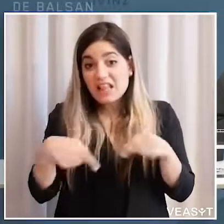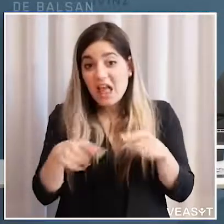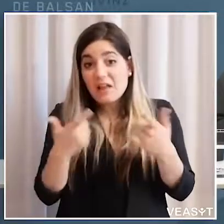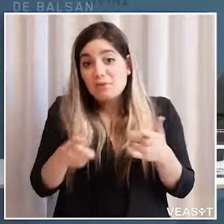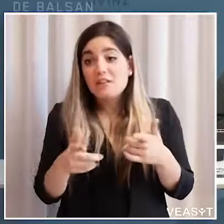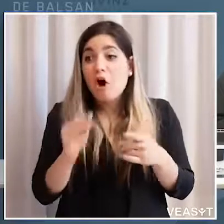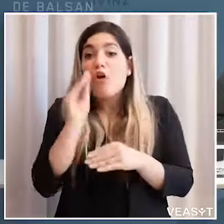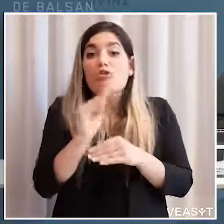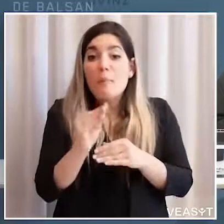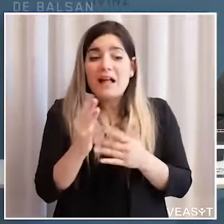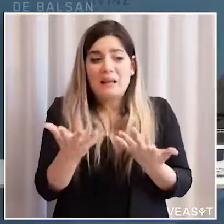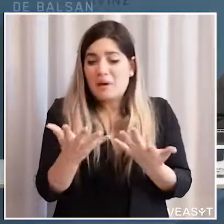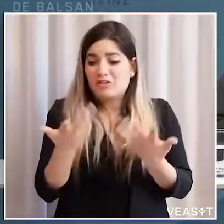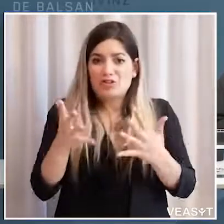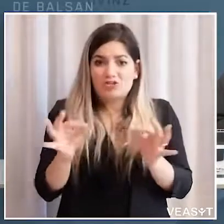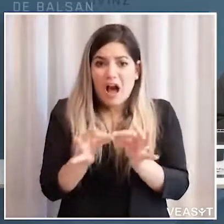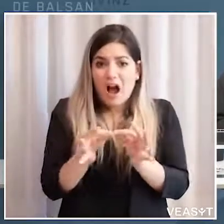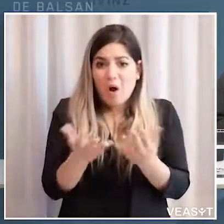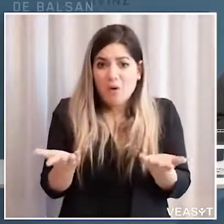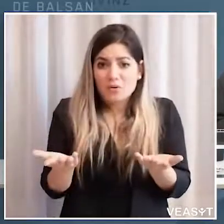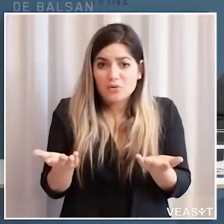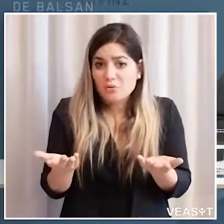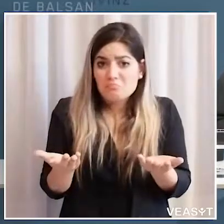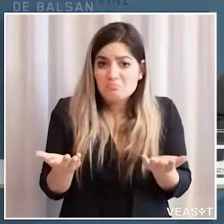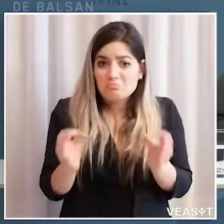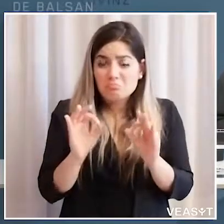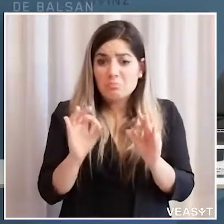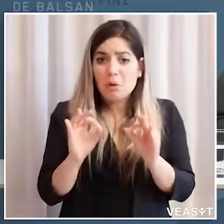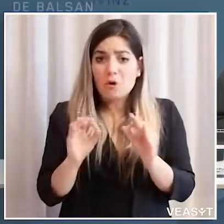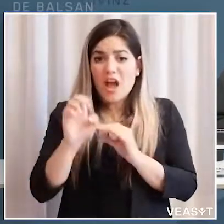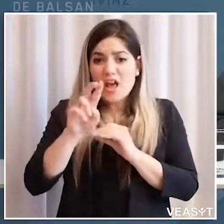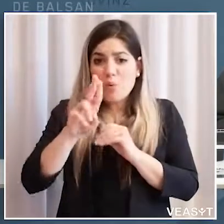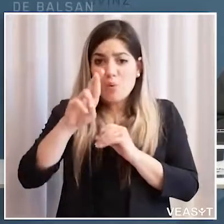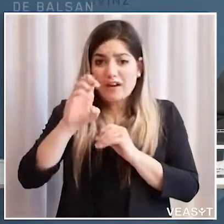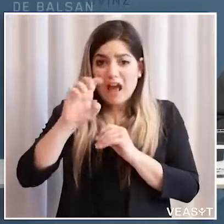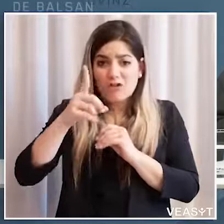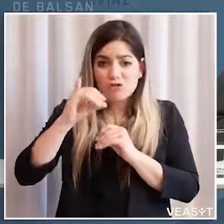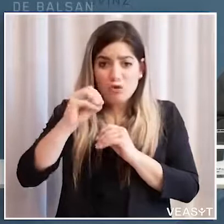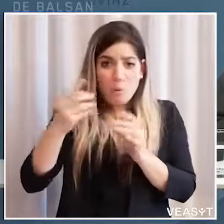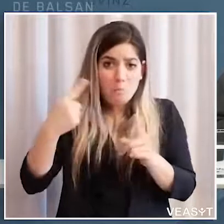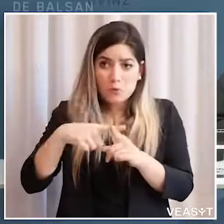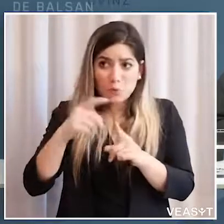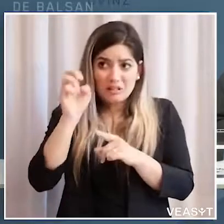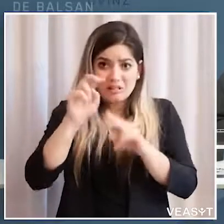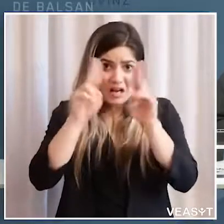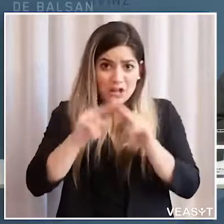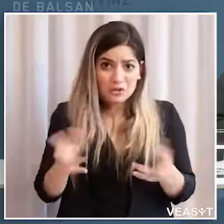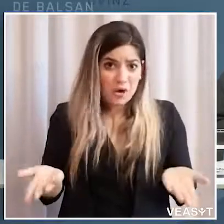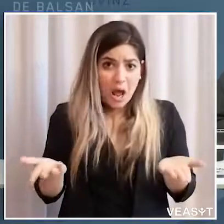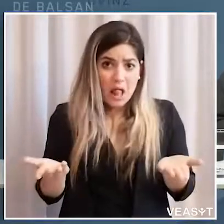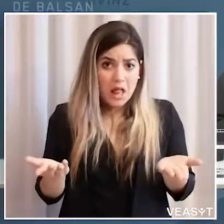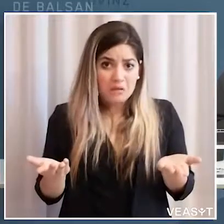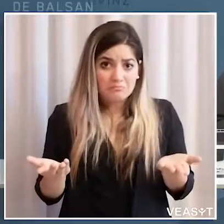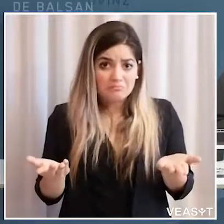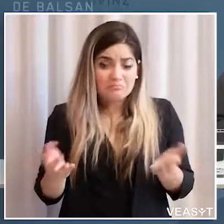diciamo si chiedono le cose che ormai sono già state concordate sia a livello delle ore già ma anche il livello internazionale